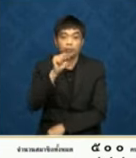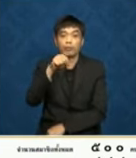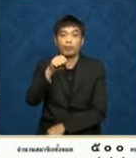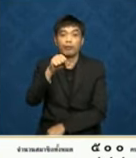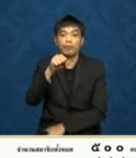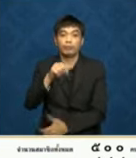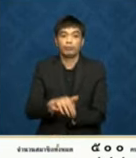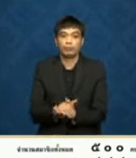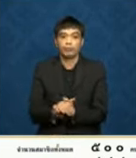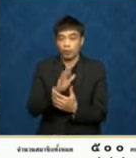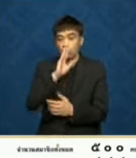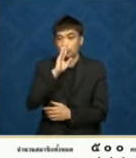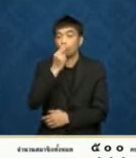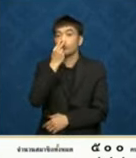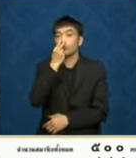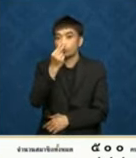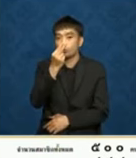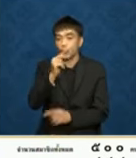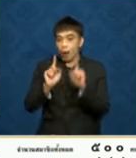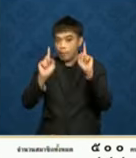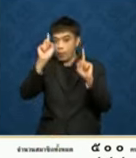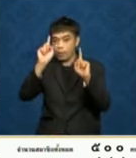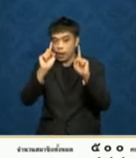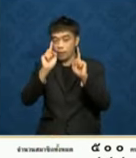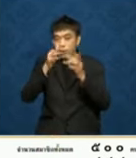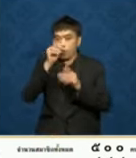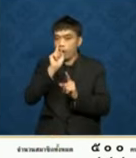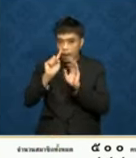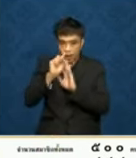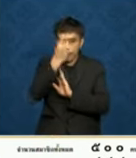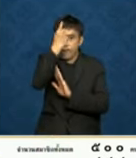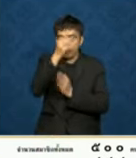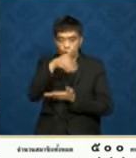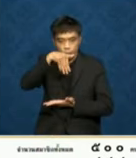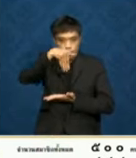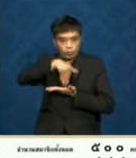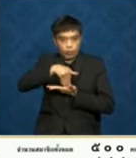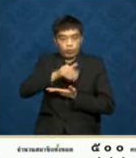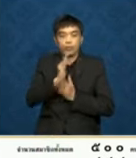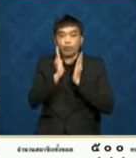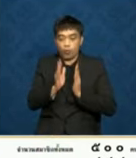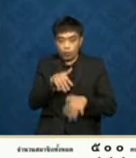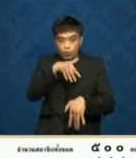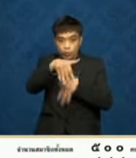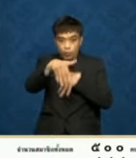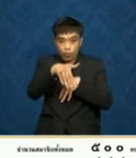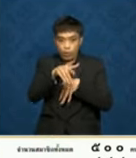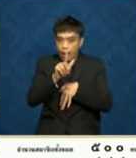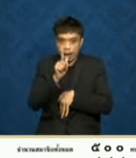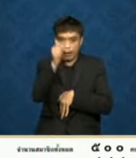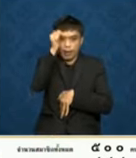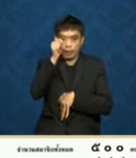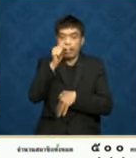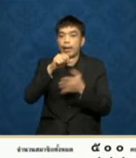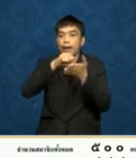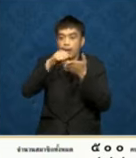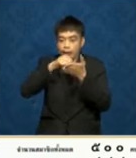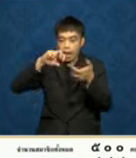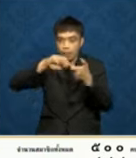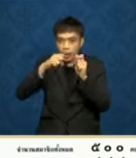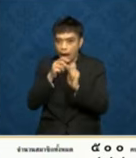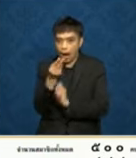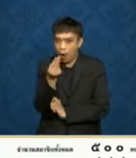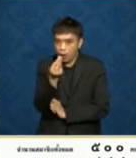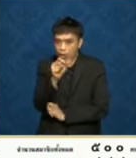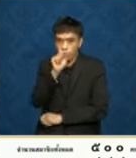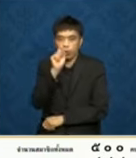สันสันครดพมาิทานตั้งตัชีวะที่ใช้ประชาชนเป็ที่ตั้งตั้งเป้าหมายใหสามารแก้ปัหาได้อย่ทั้งทครับให้